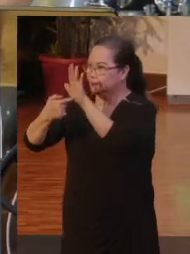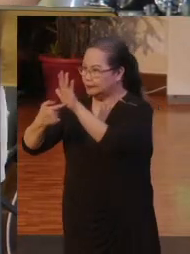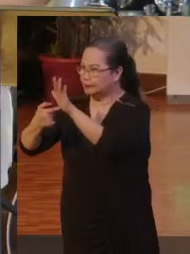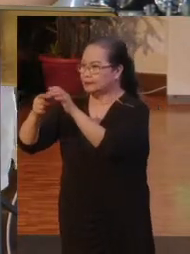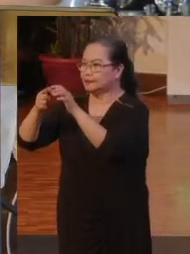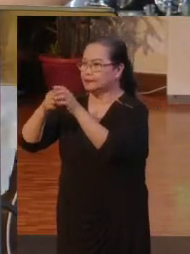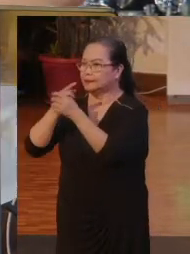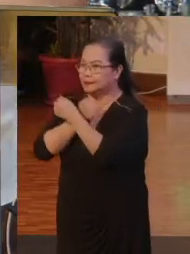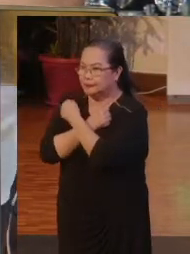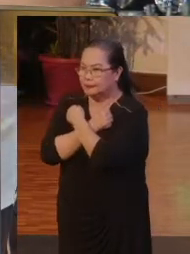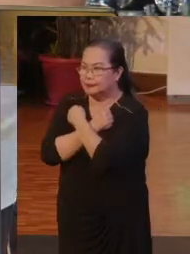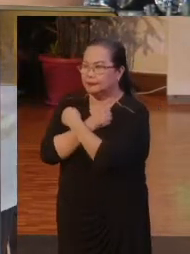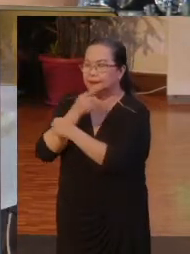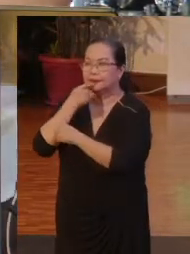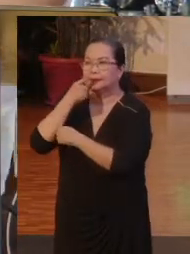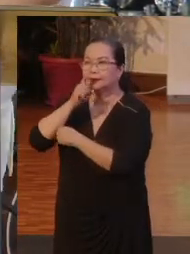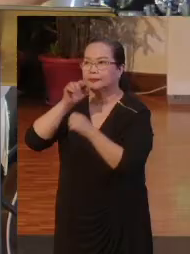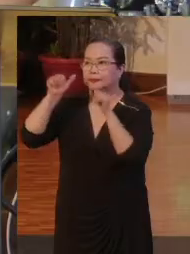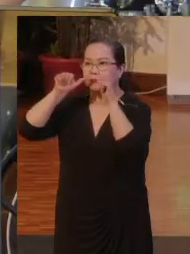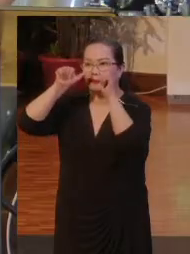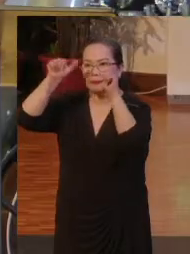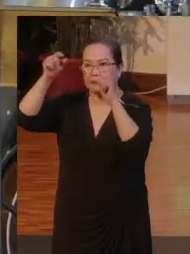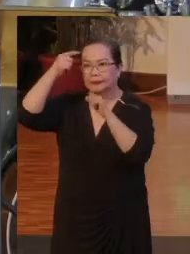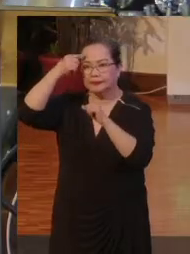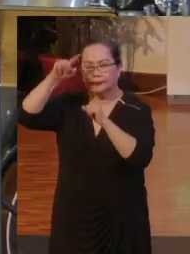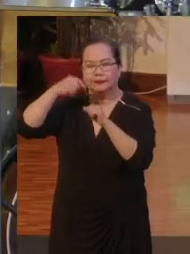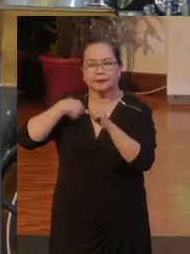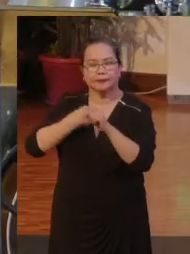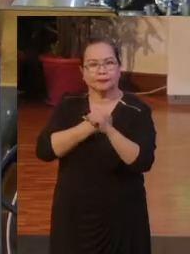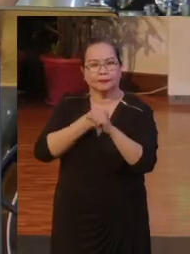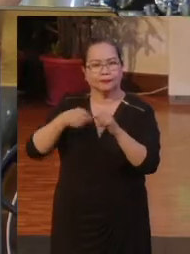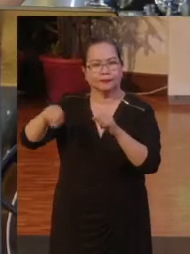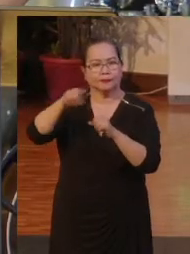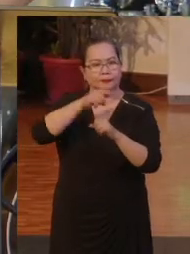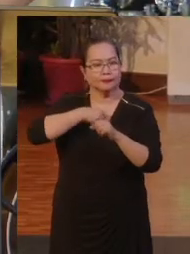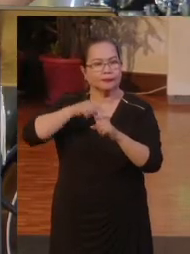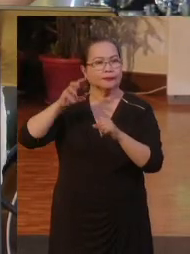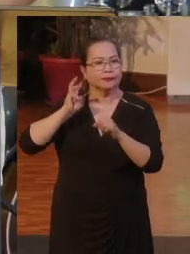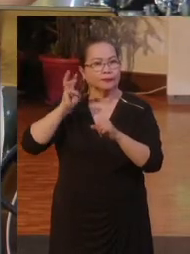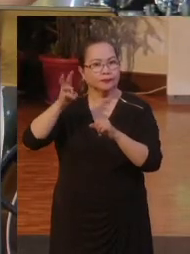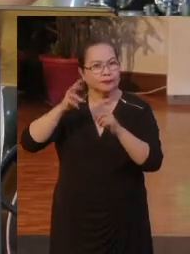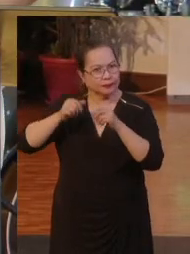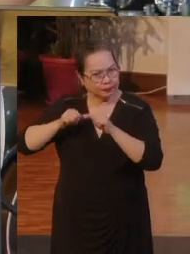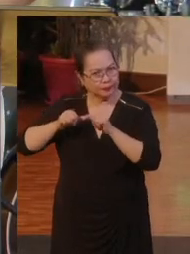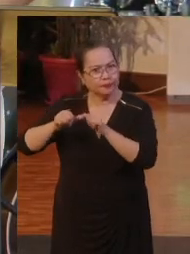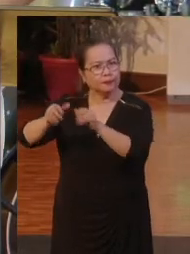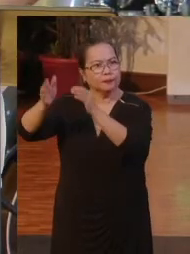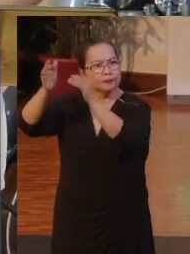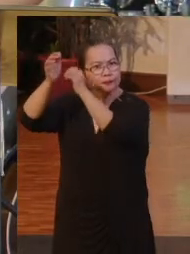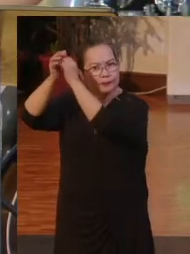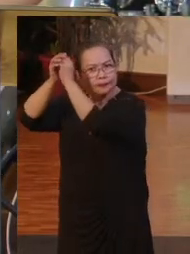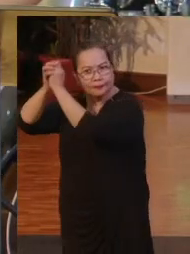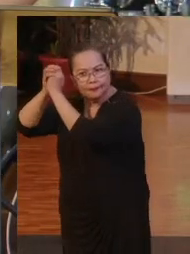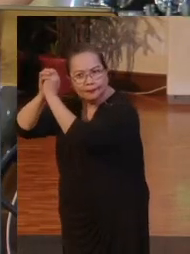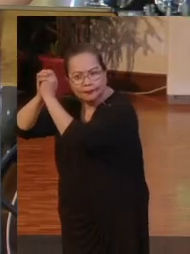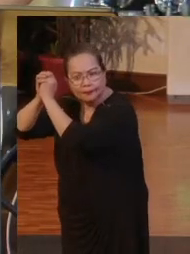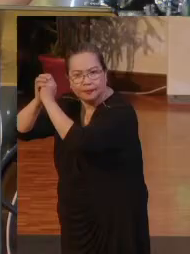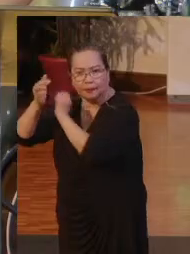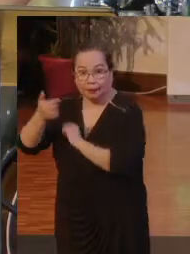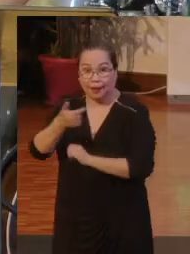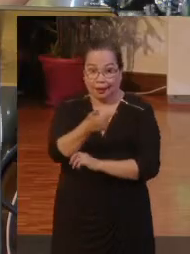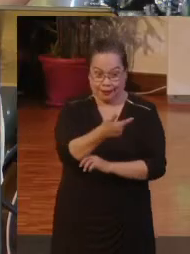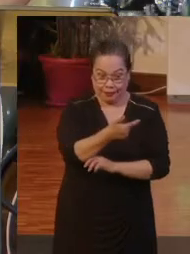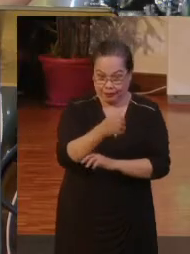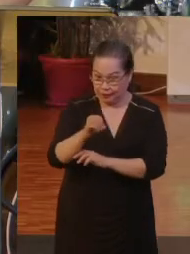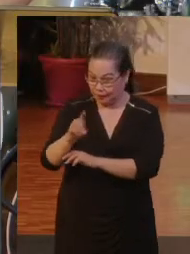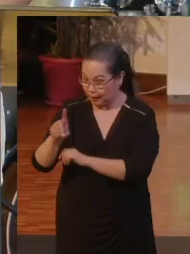kanyang pagmamahal, paglingap at pakikipaglaban para sa kanila, patuloy pa rin silang sumasamba sa mga Diyos-Diyos. Pansin niyo ba yun